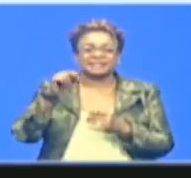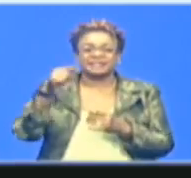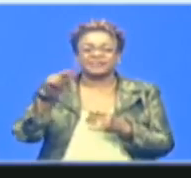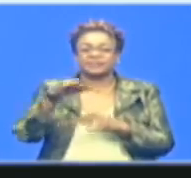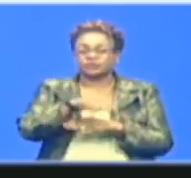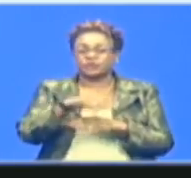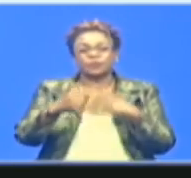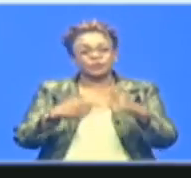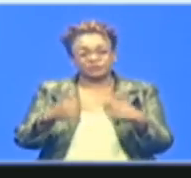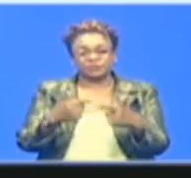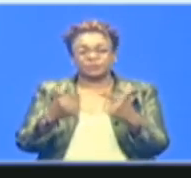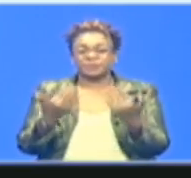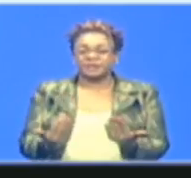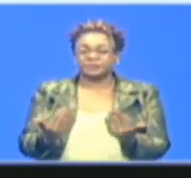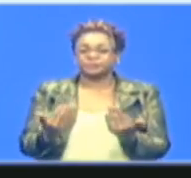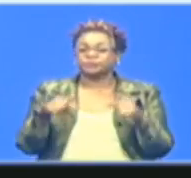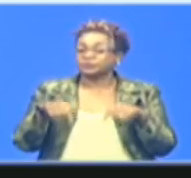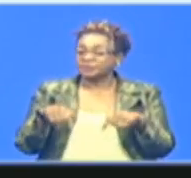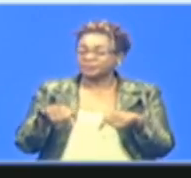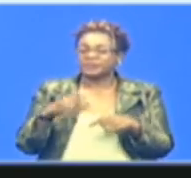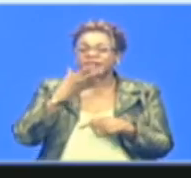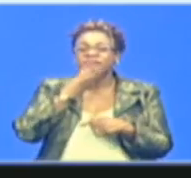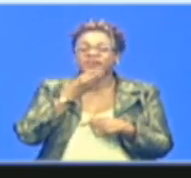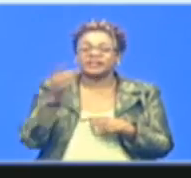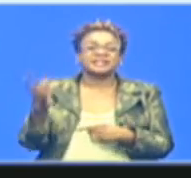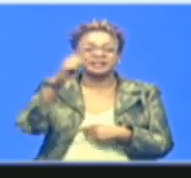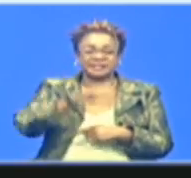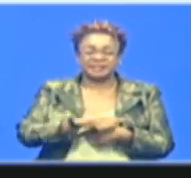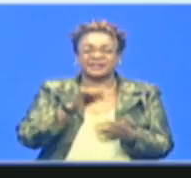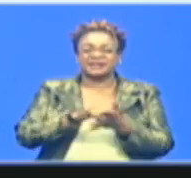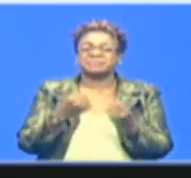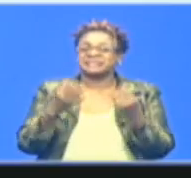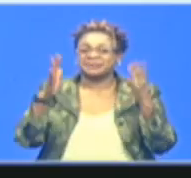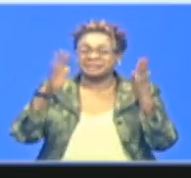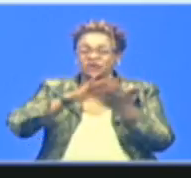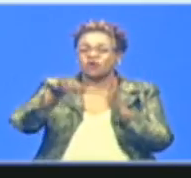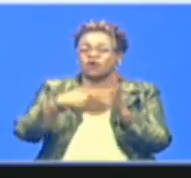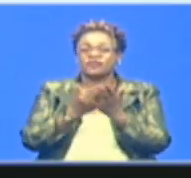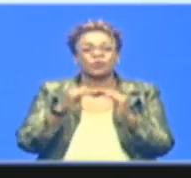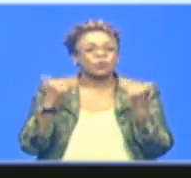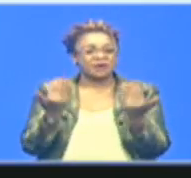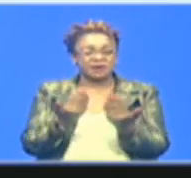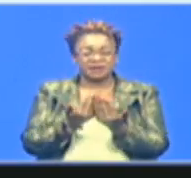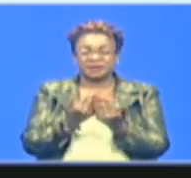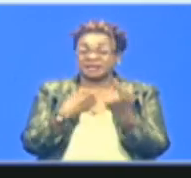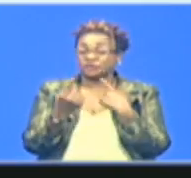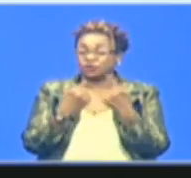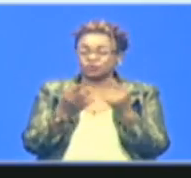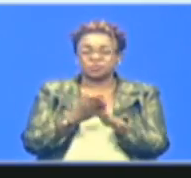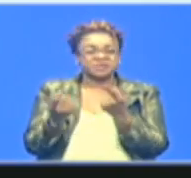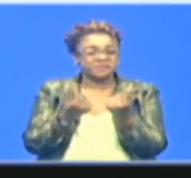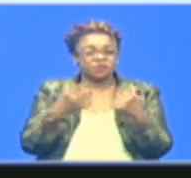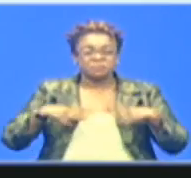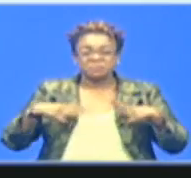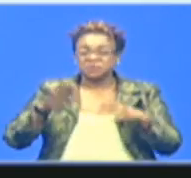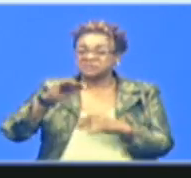Siku ya kimataifa ya kuwaenzi wazazi wa kiume imeadhimishwa hii leo ulimwengu mzima na NTV imezungumza na baadhi ya wakazi humu jijini